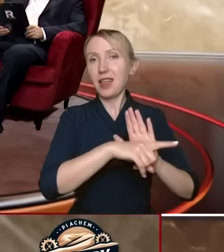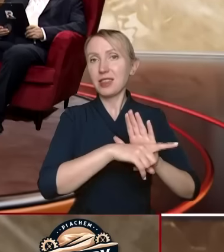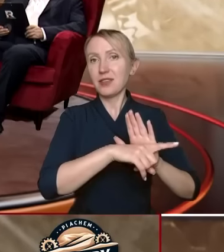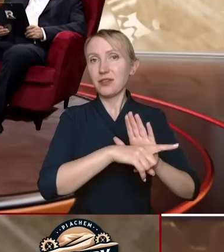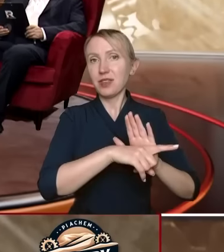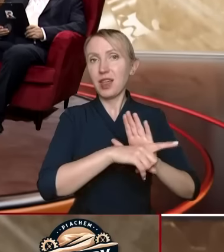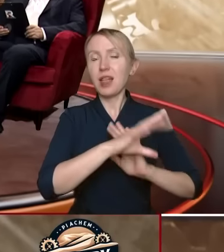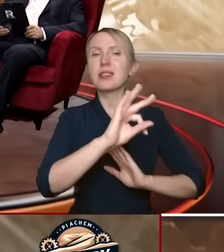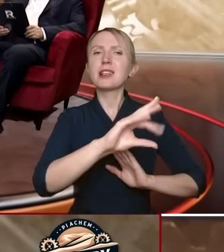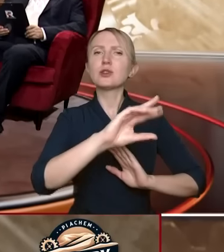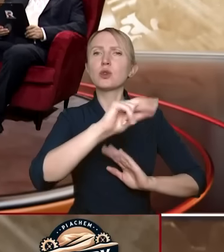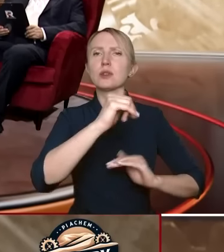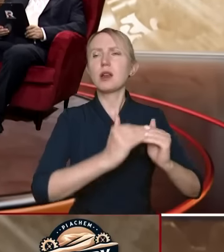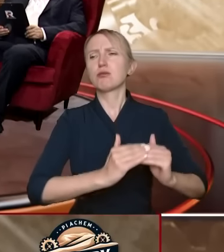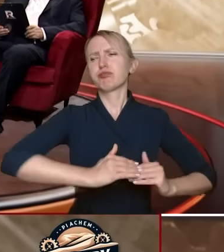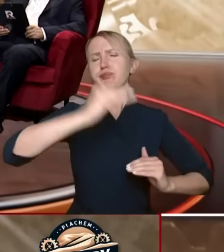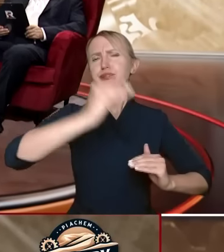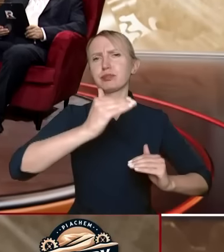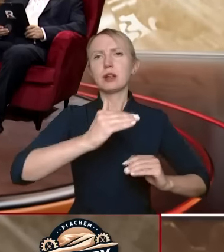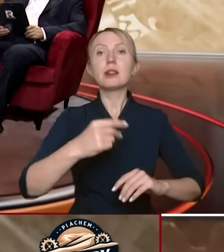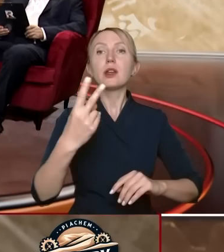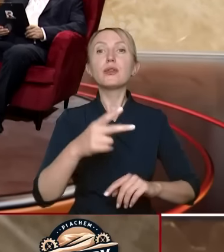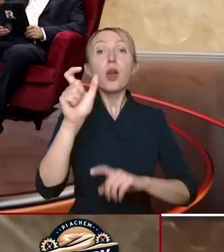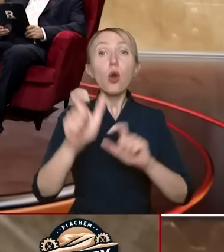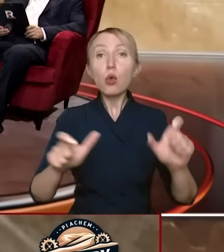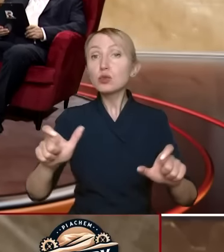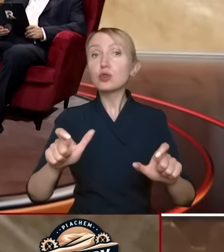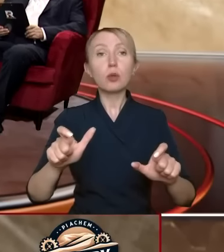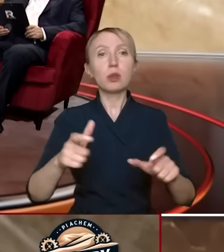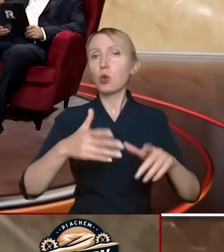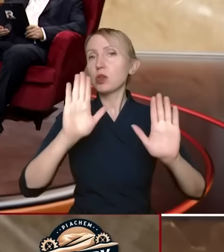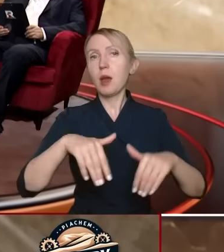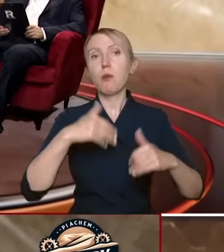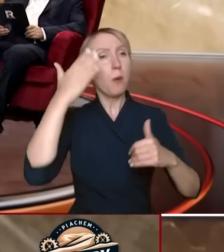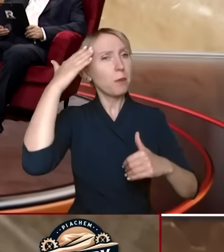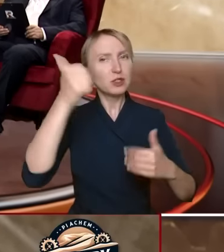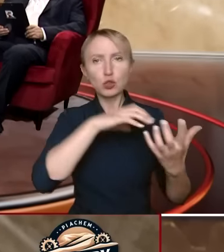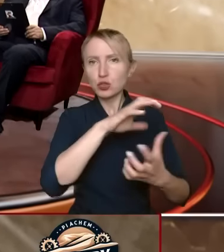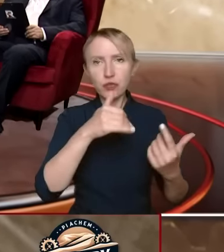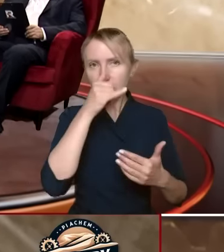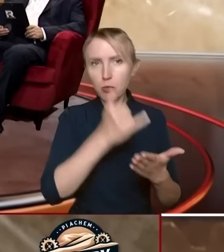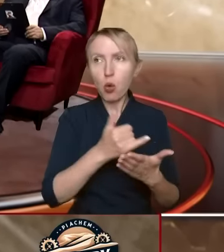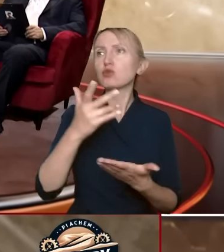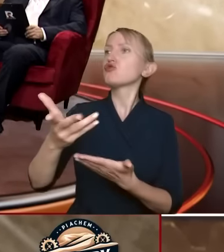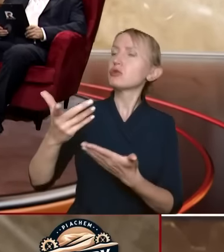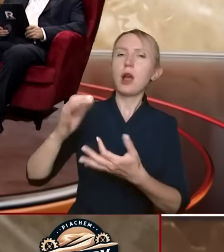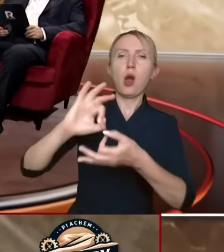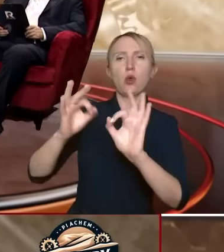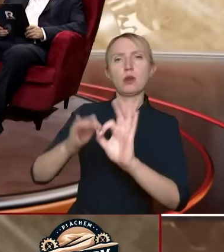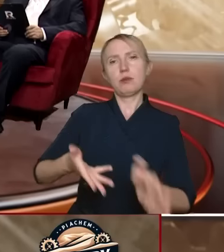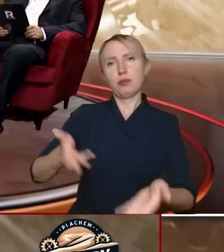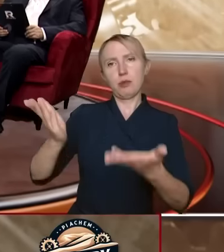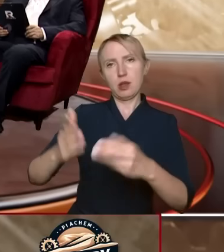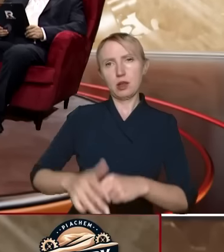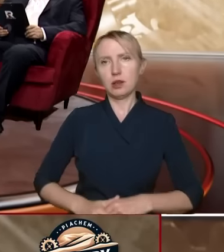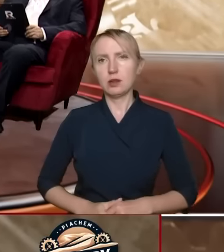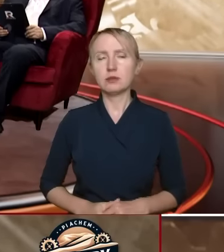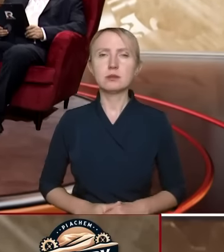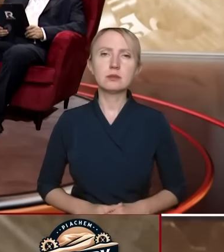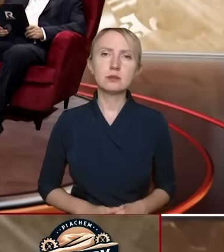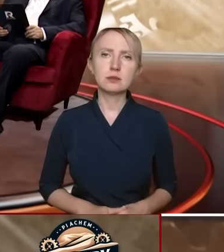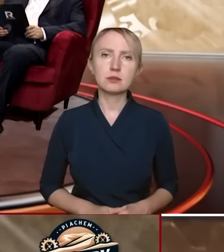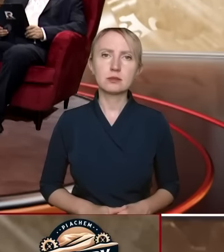osoby, te dwie osoby nie zostały dopuszczone do Mistrzostw Świata, a rozumiem, że do Igrzysk Olimpijskich już można